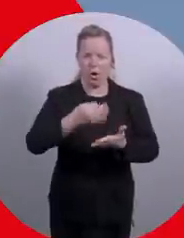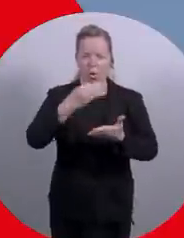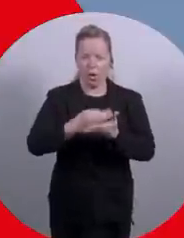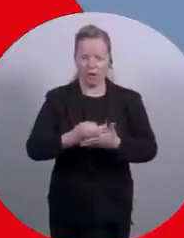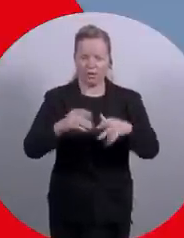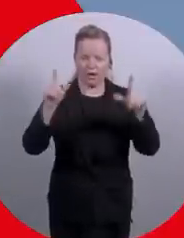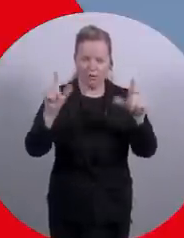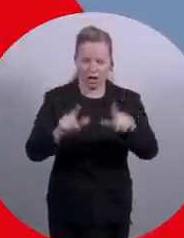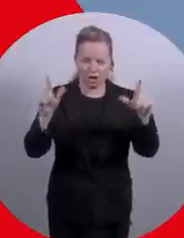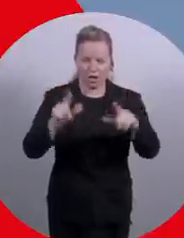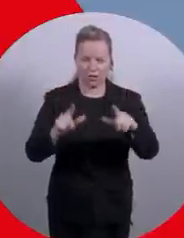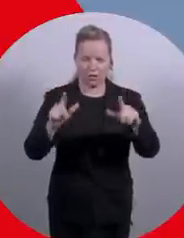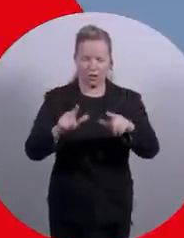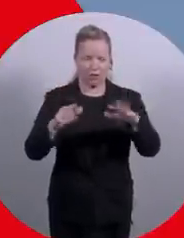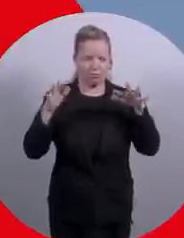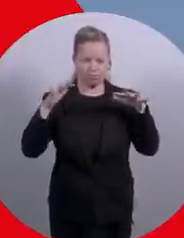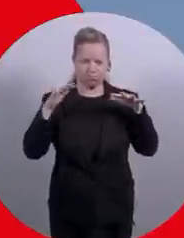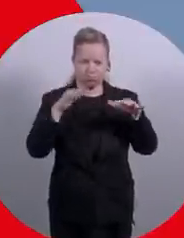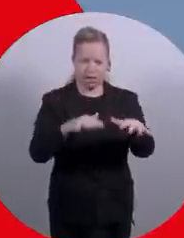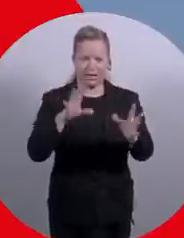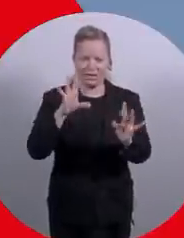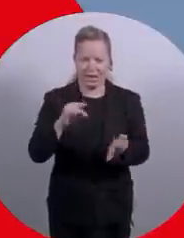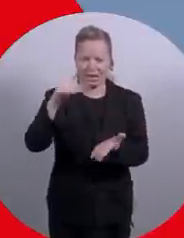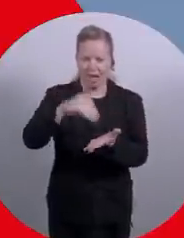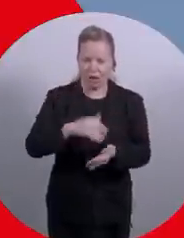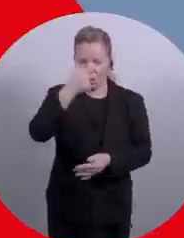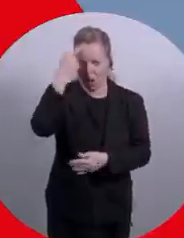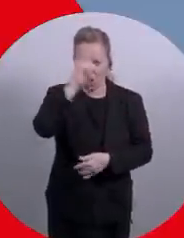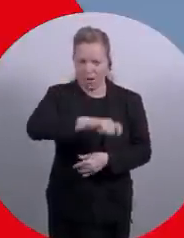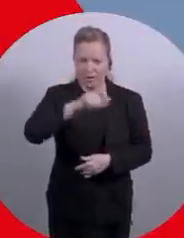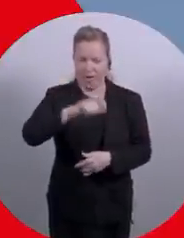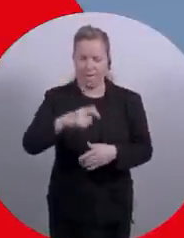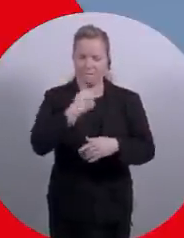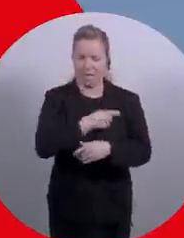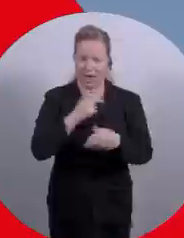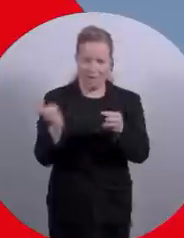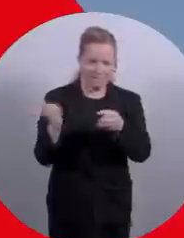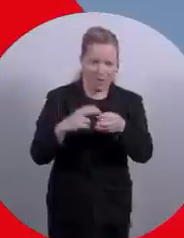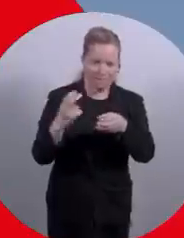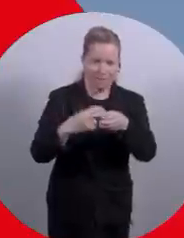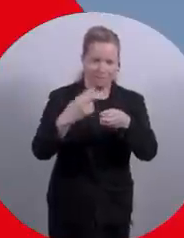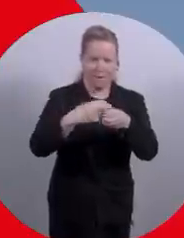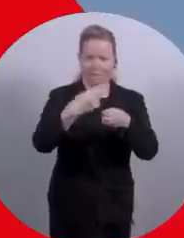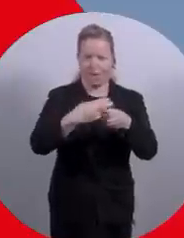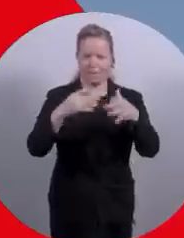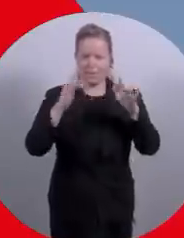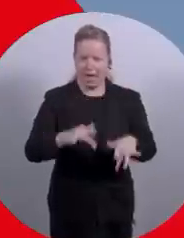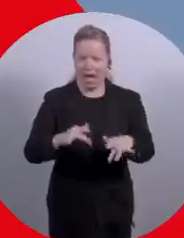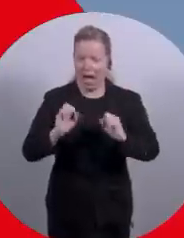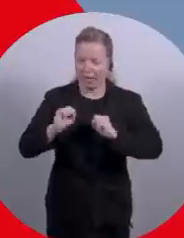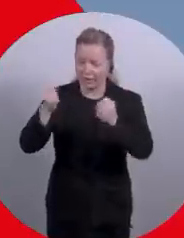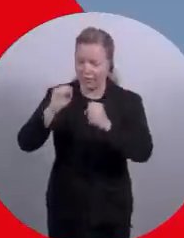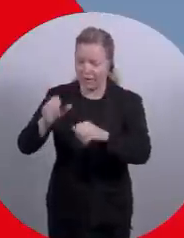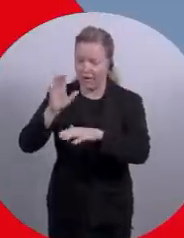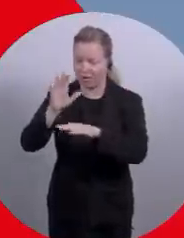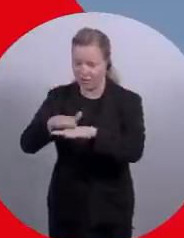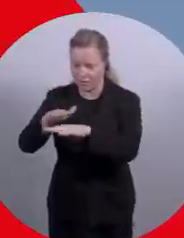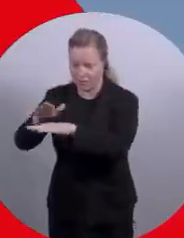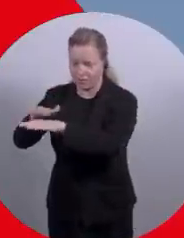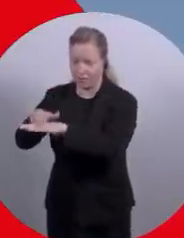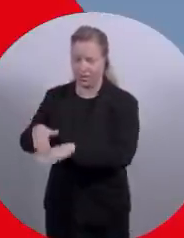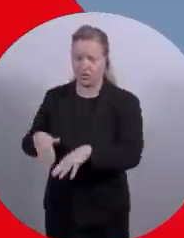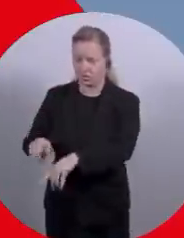Veranstaltungen zum ersten gefühlt waren wo 10000 Leute in die Partei eingetreten sind aktiviert worden sind sind schon lange nicht mehr gesehen haben die